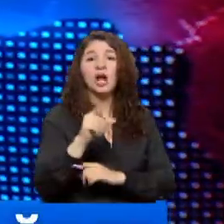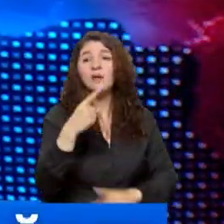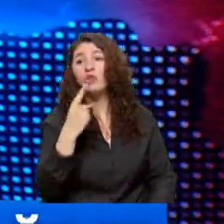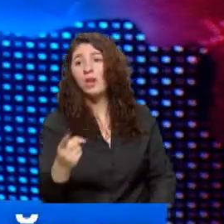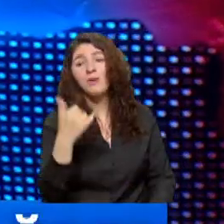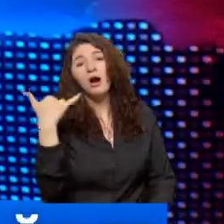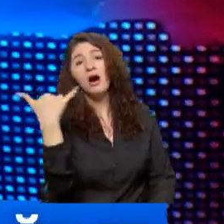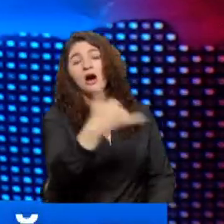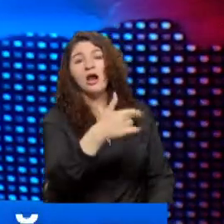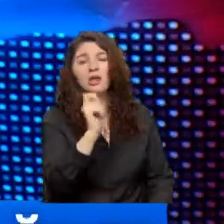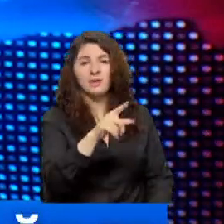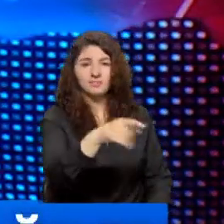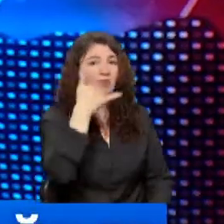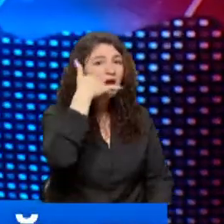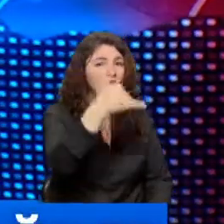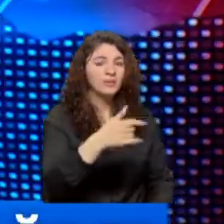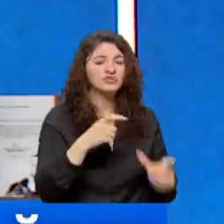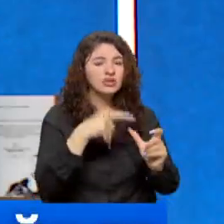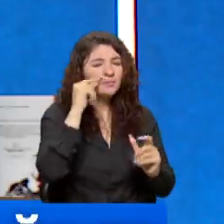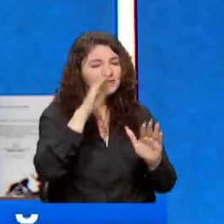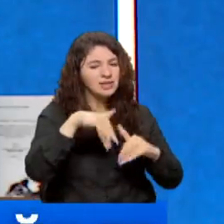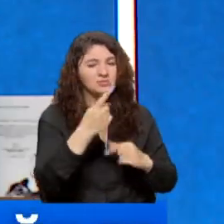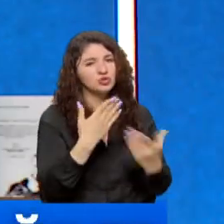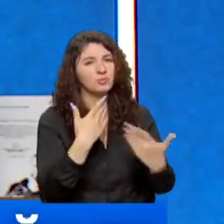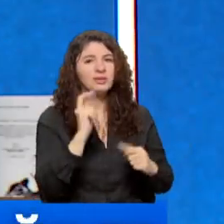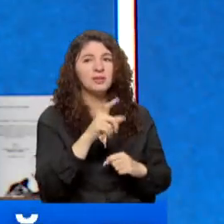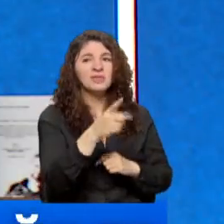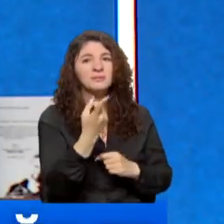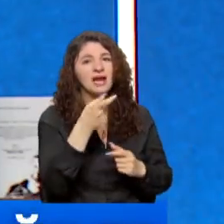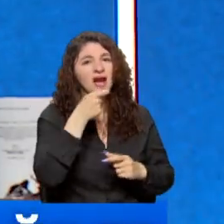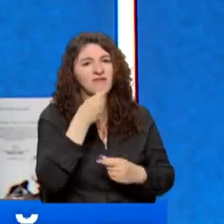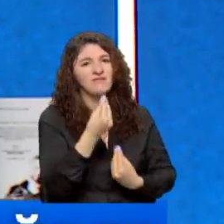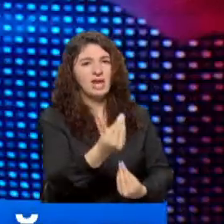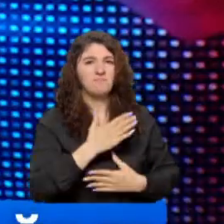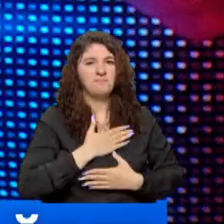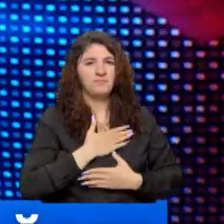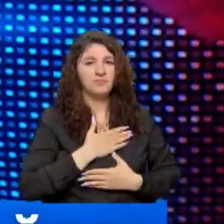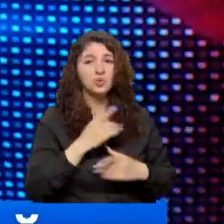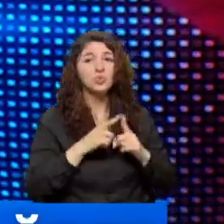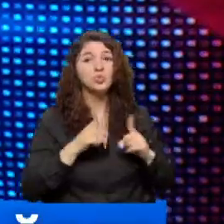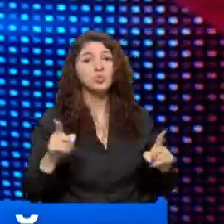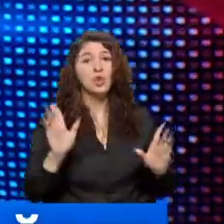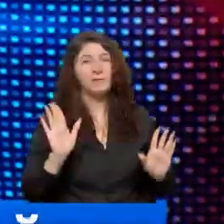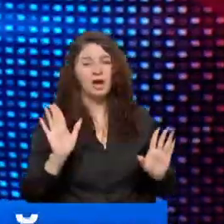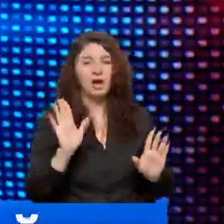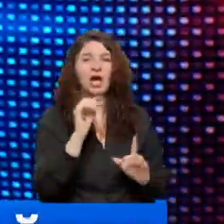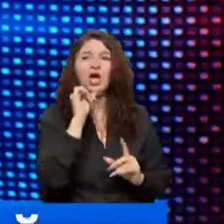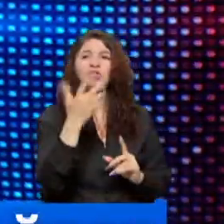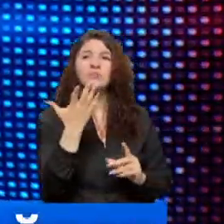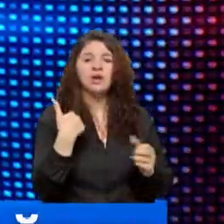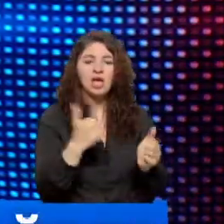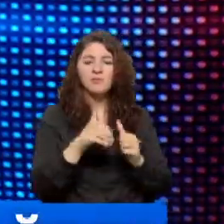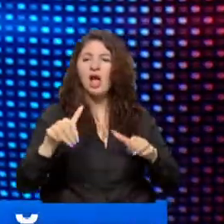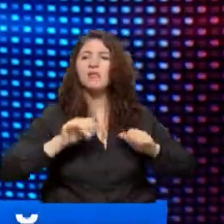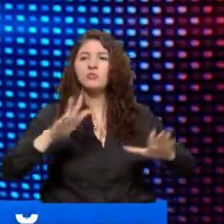kaleme bile söyle aradım sizi telefonunuzu Sen tabi gelin bakalım bir sohbet ederim Size bir kahve ikram edelim ama uzun ama hiç